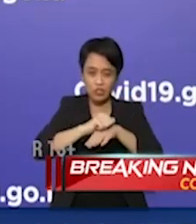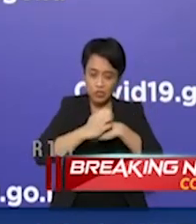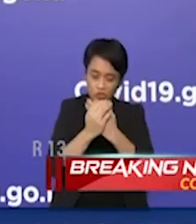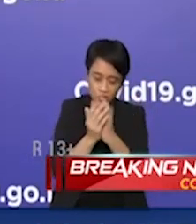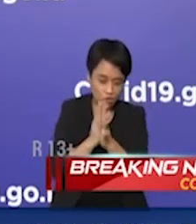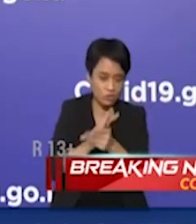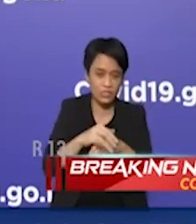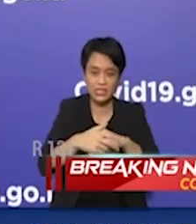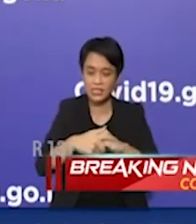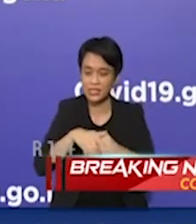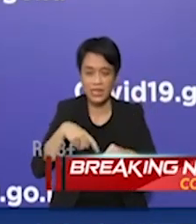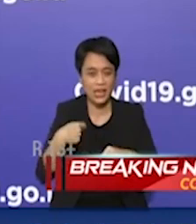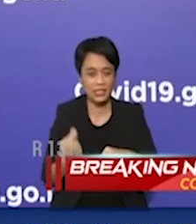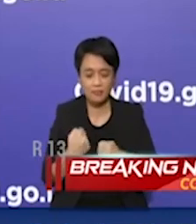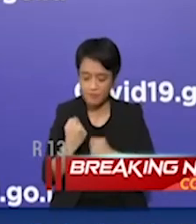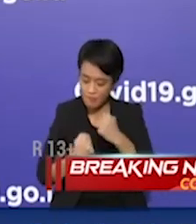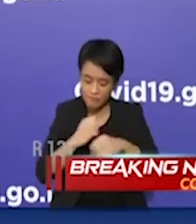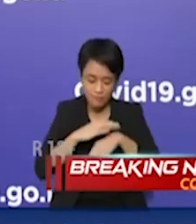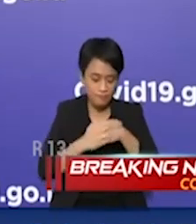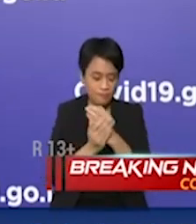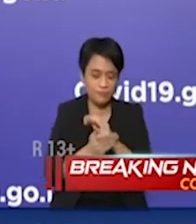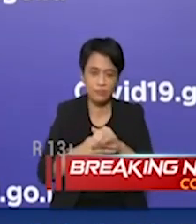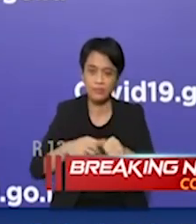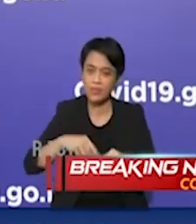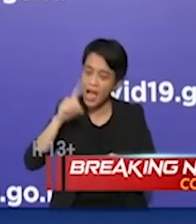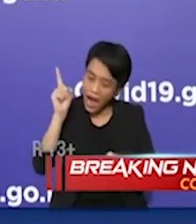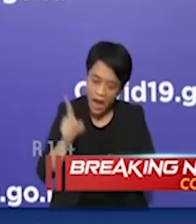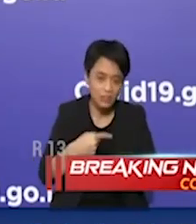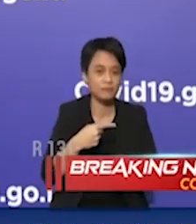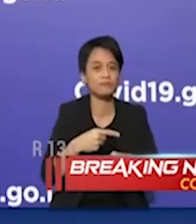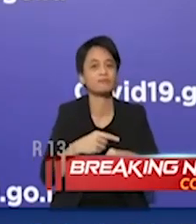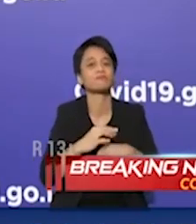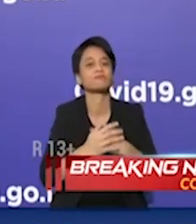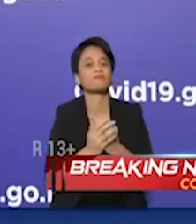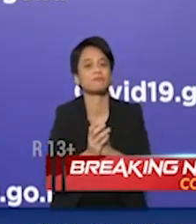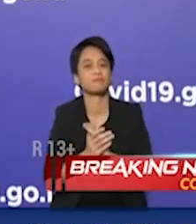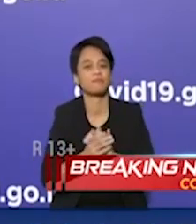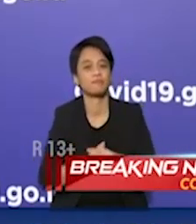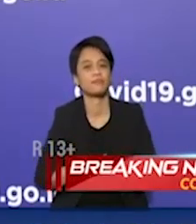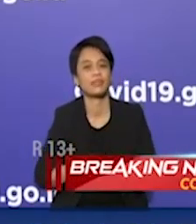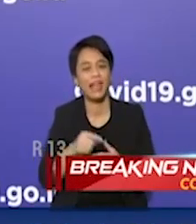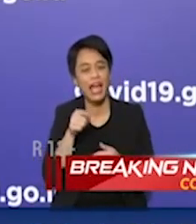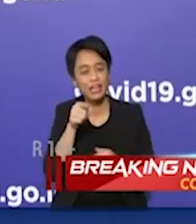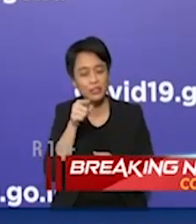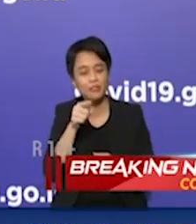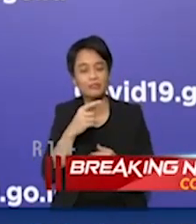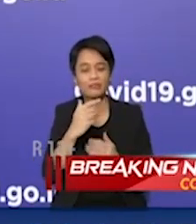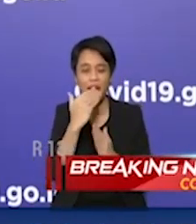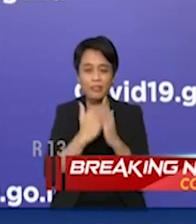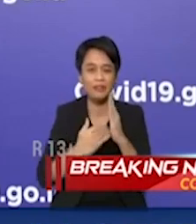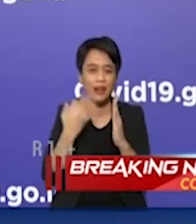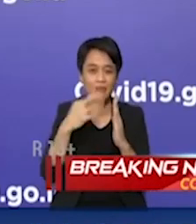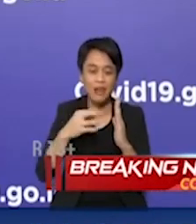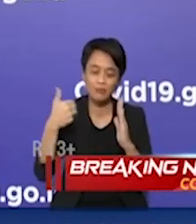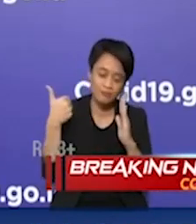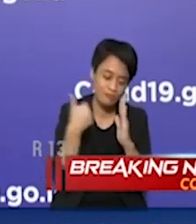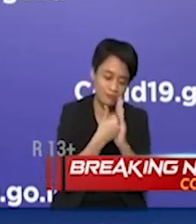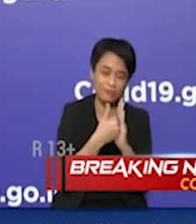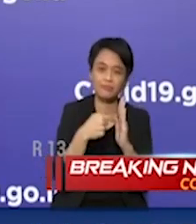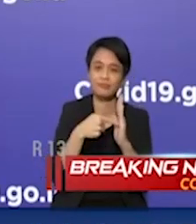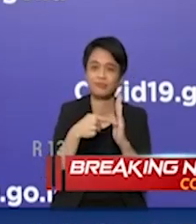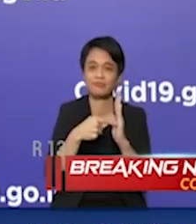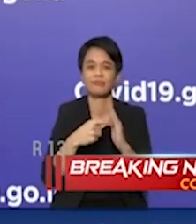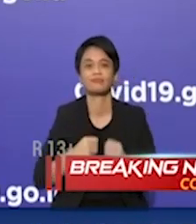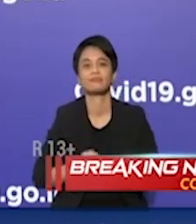itu juga menjadi sesuatu yang harus kita lakukan inilah tatanan hidup yang baru yang harus kita laksanakan